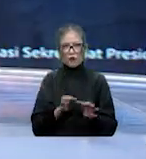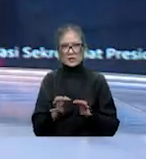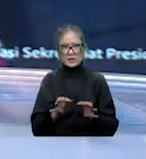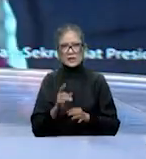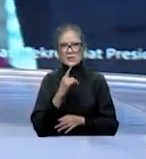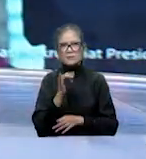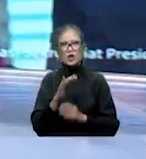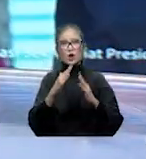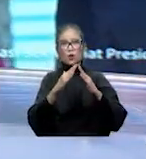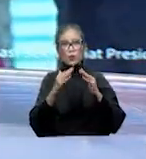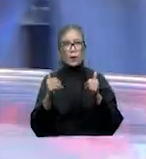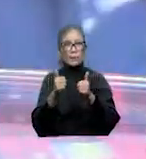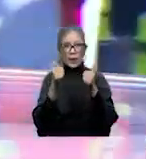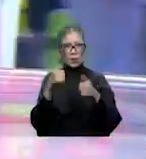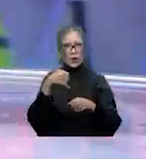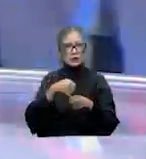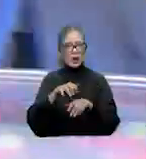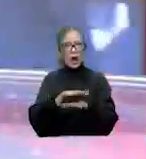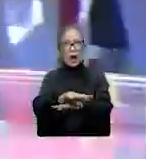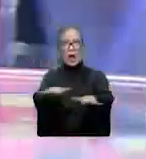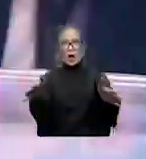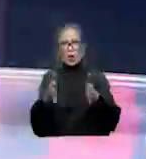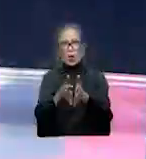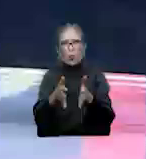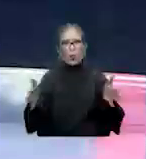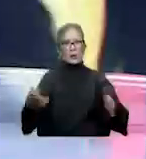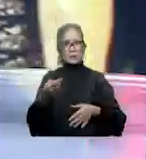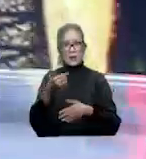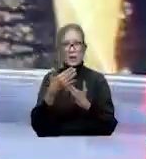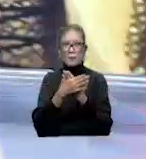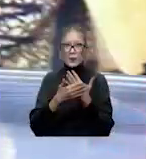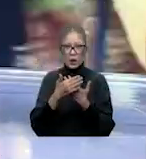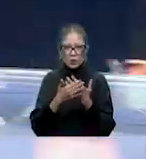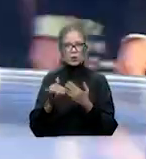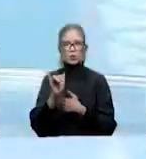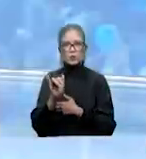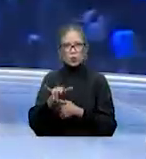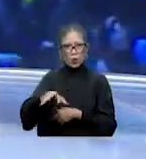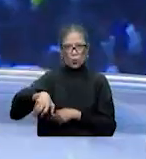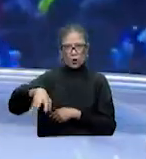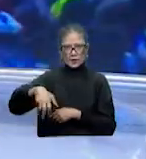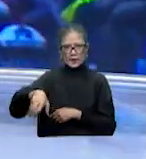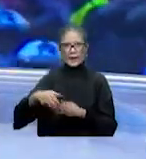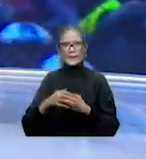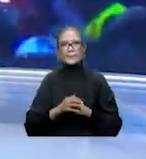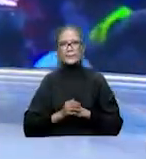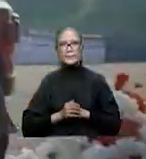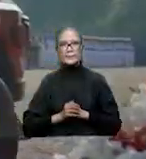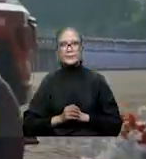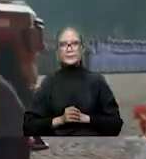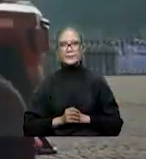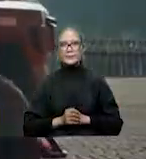rumah mewah, lengkap dengan isinya, lahan luas, serta seluruh biaya perawatan kesehatan dia dan keluarganya.